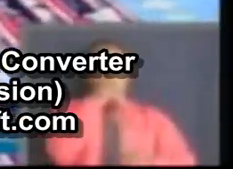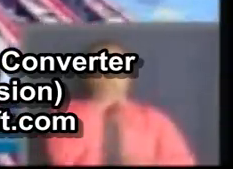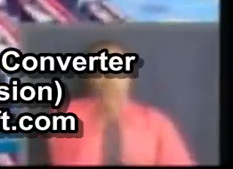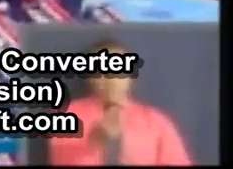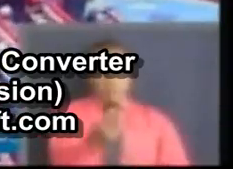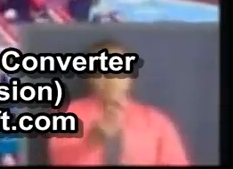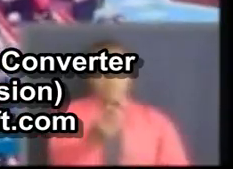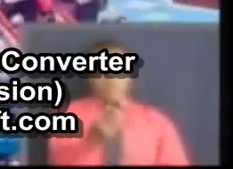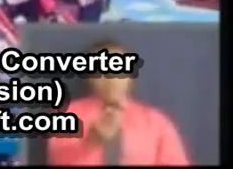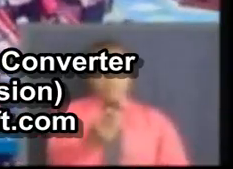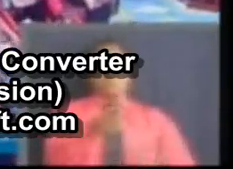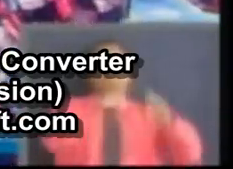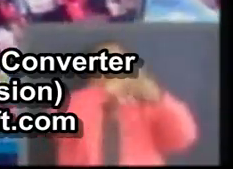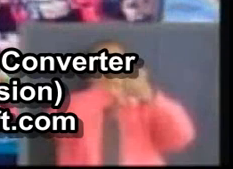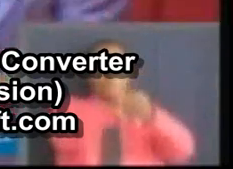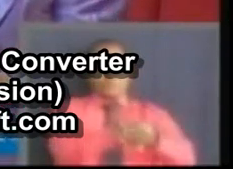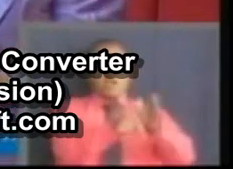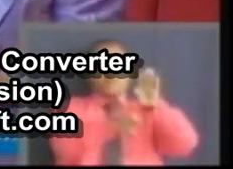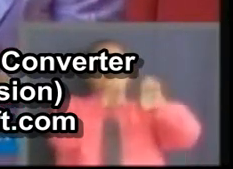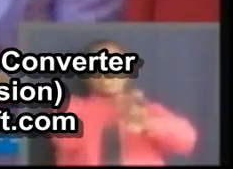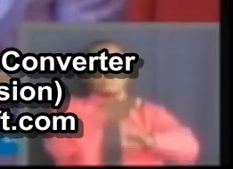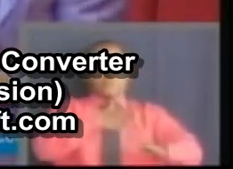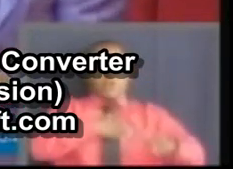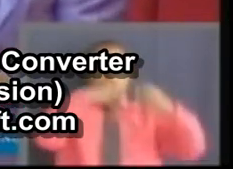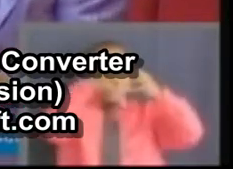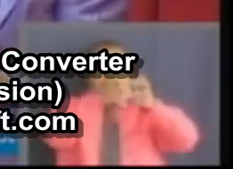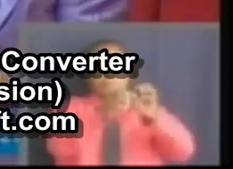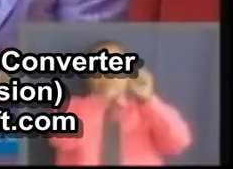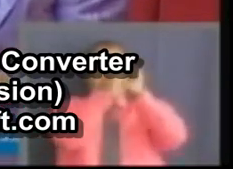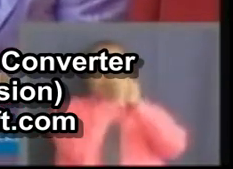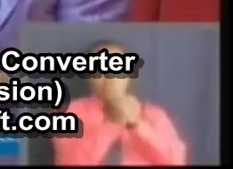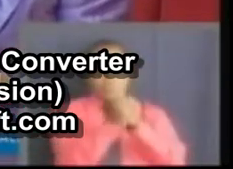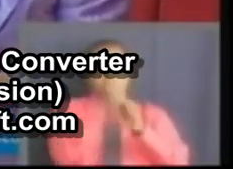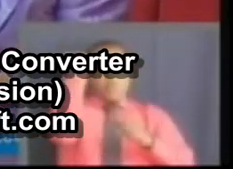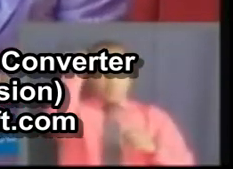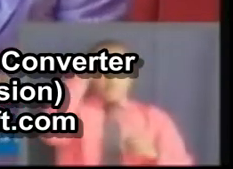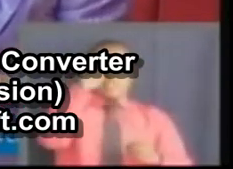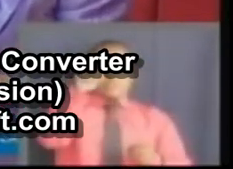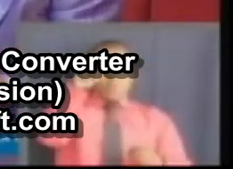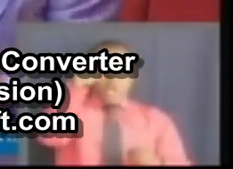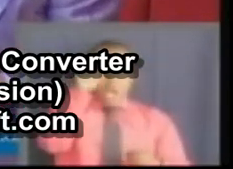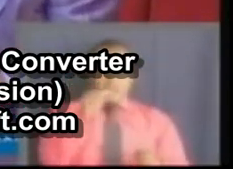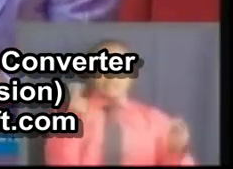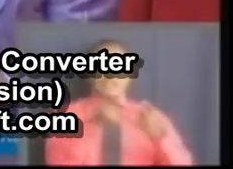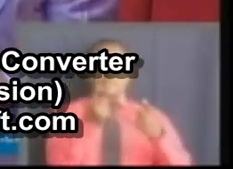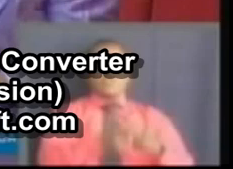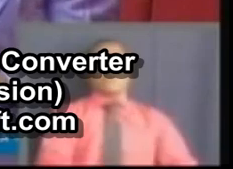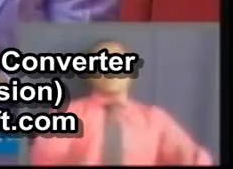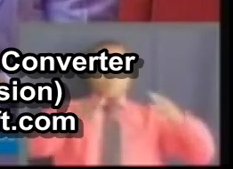kwa kumuunga mkono mwenyekiti wangu wa kamati namba 10 Mheshimiwa Abdalla na kumuunga mkono Dr.